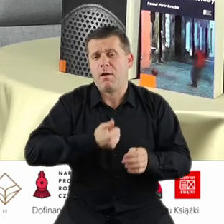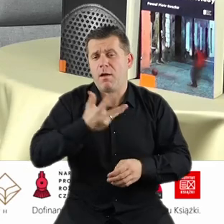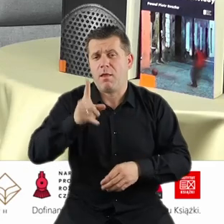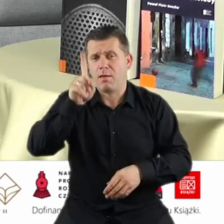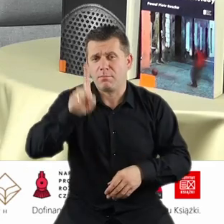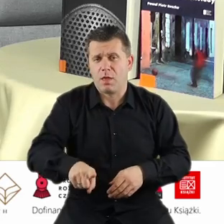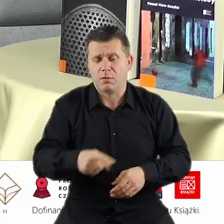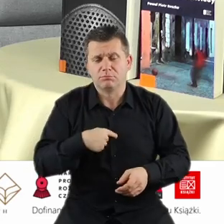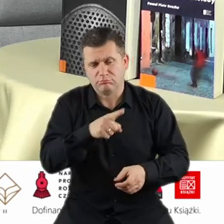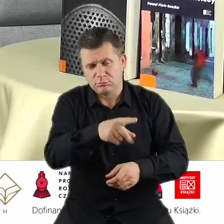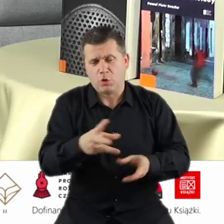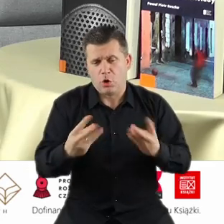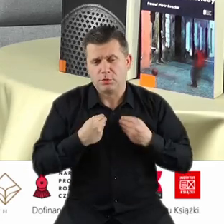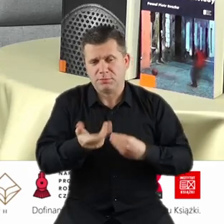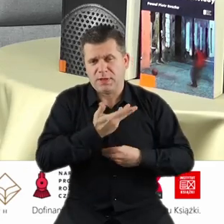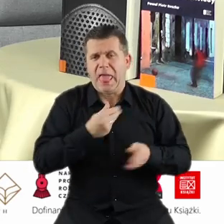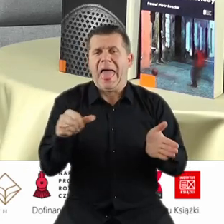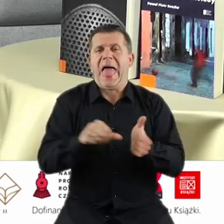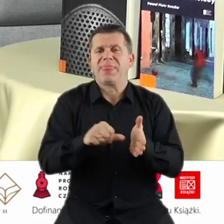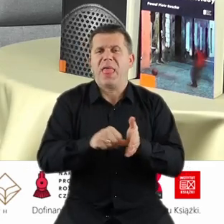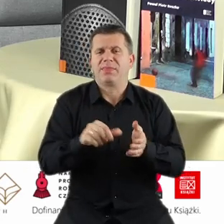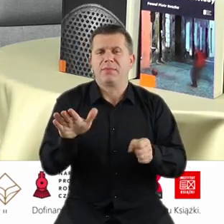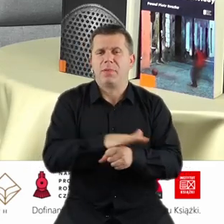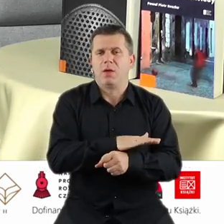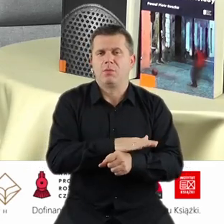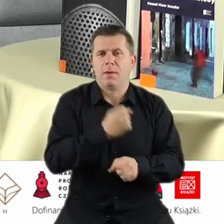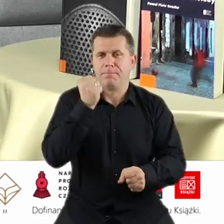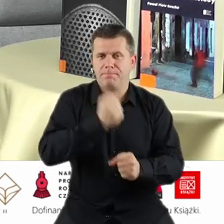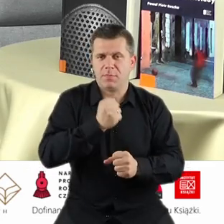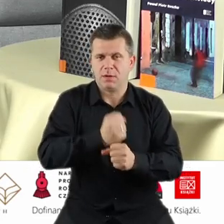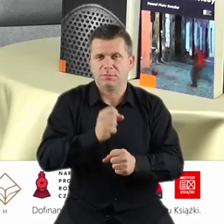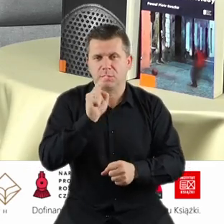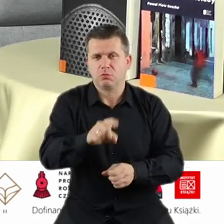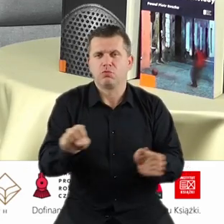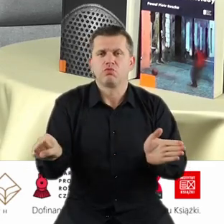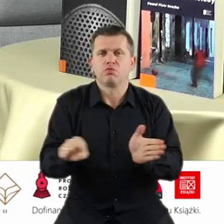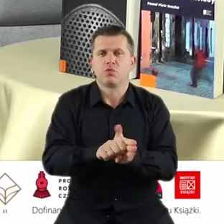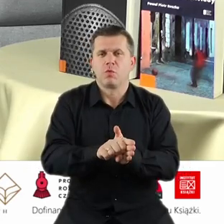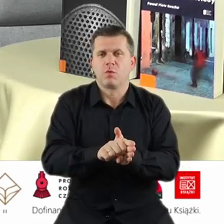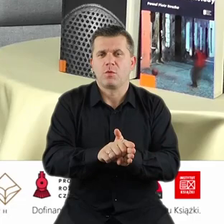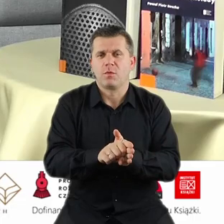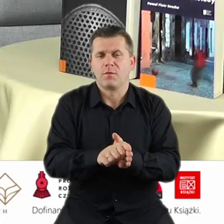przyjęto mnie do redakcji, dostałem etat i pracowałem tam do